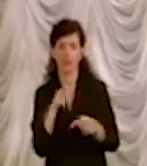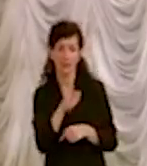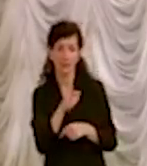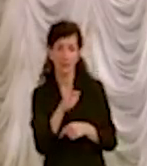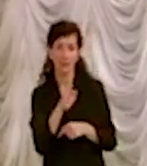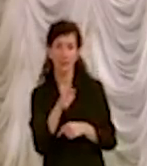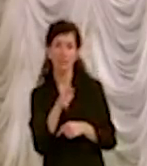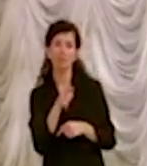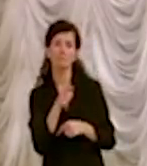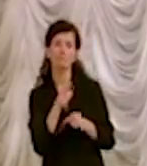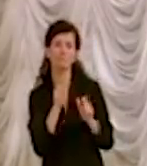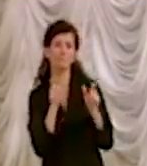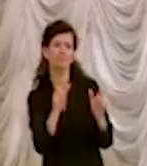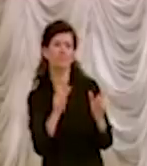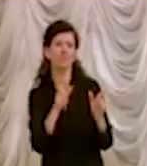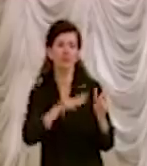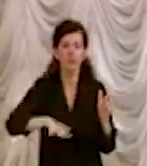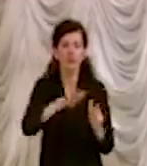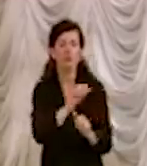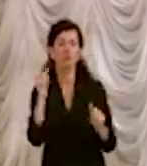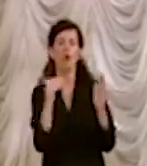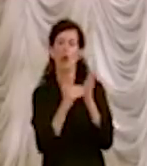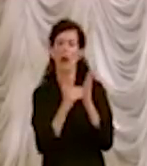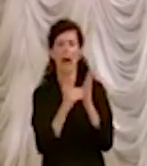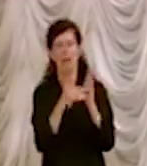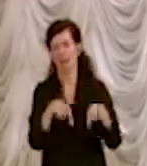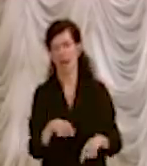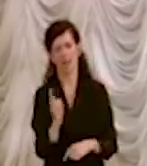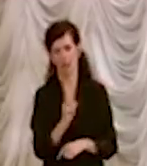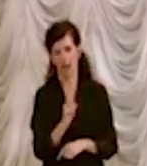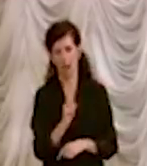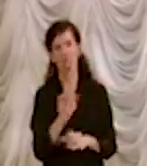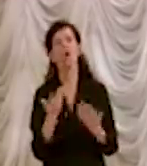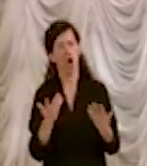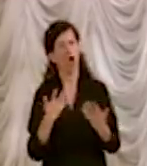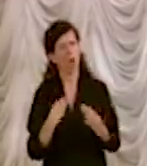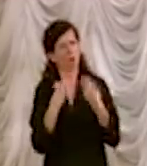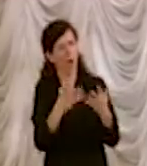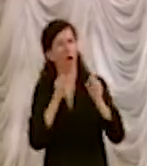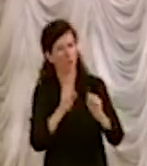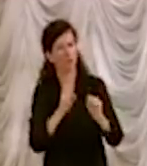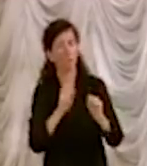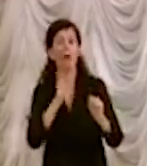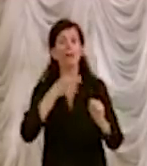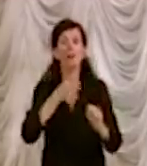più prescritta nelle immediate vicinanze della propria abitazione, però ci deve essere sempre un motivo per spostarsi.